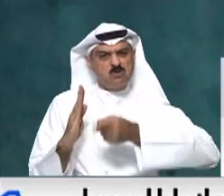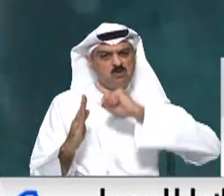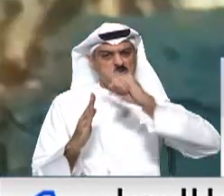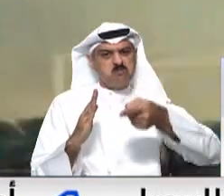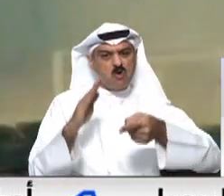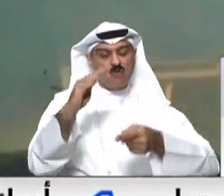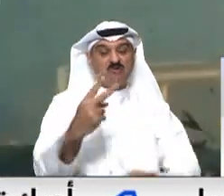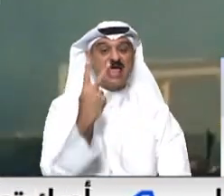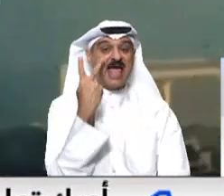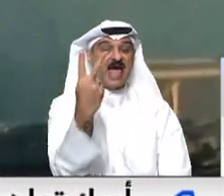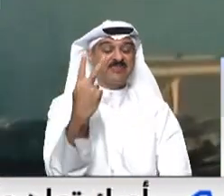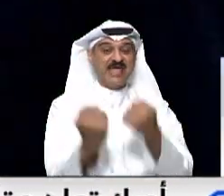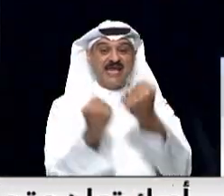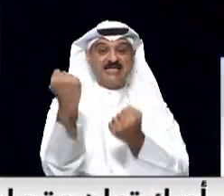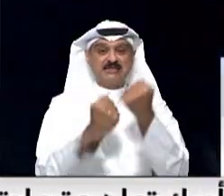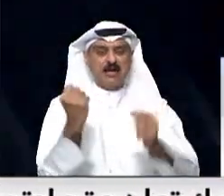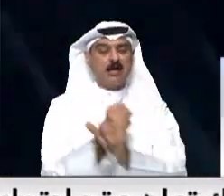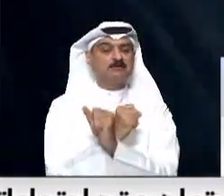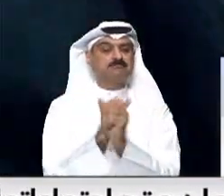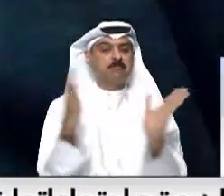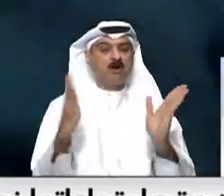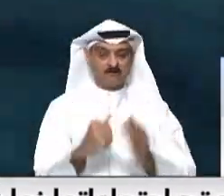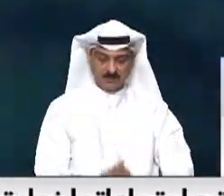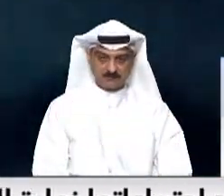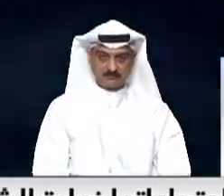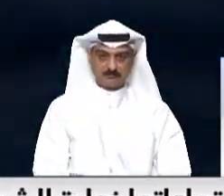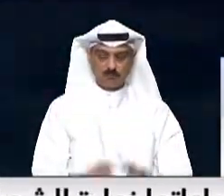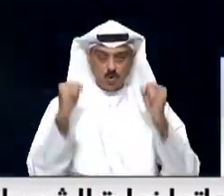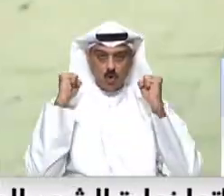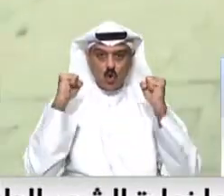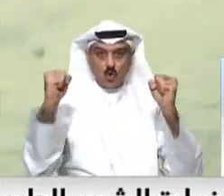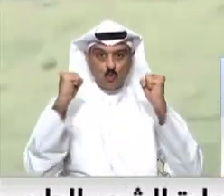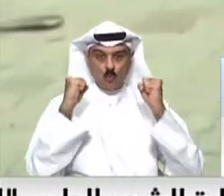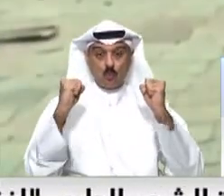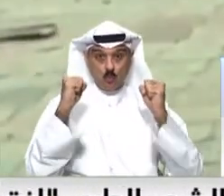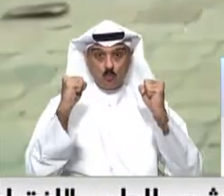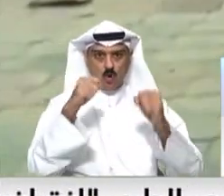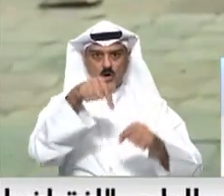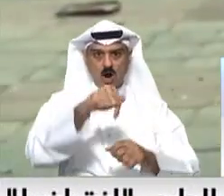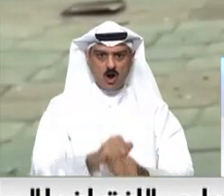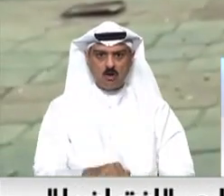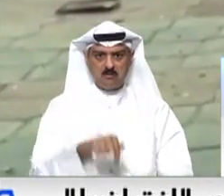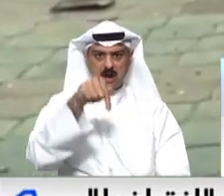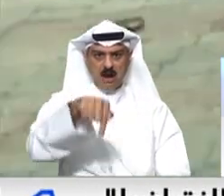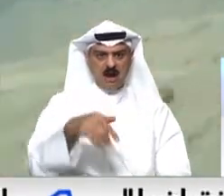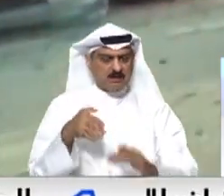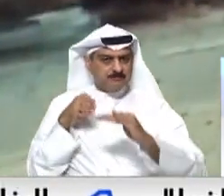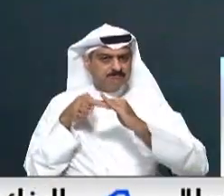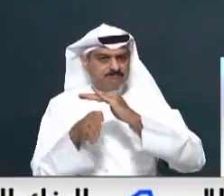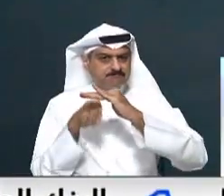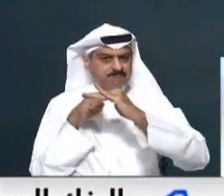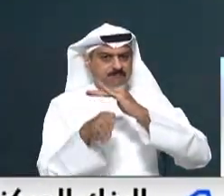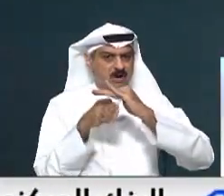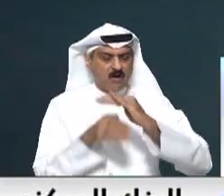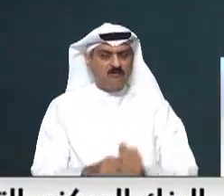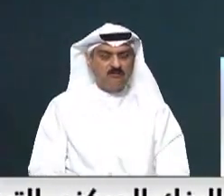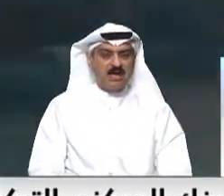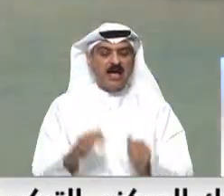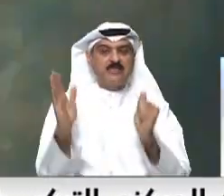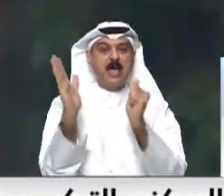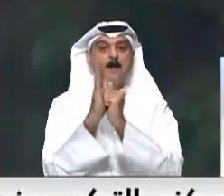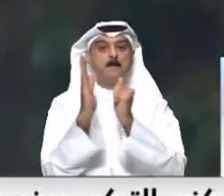شمال قطاع غزه واشارت كتائب القسام احتدام المواجهات على محاور التوغل من بيت حانون الى